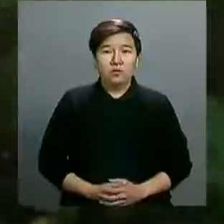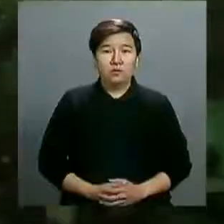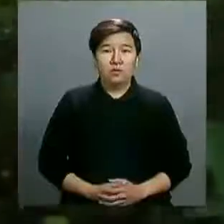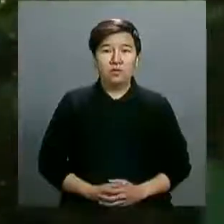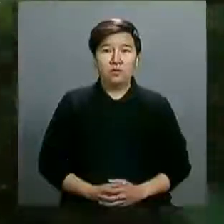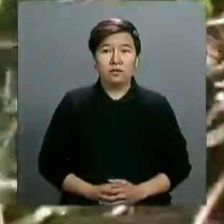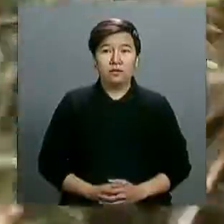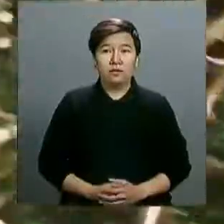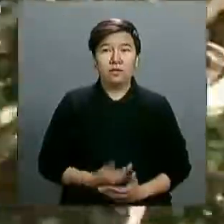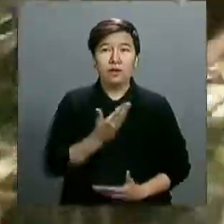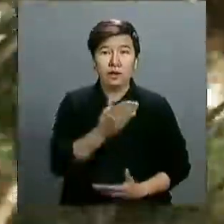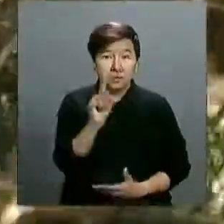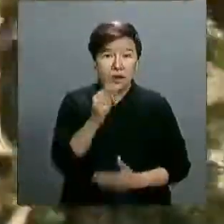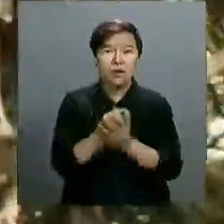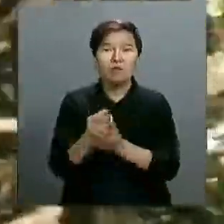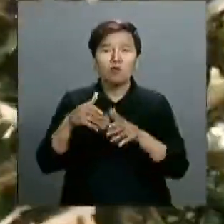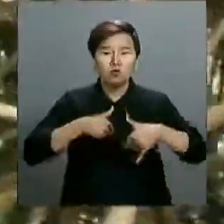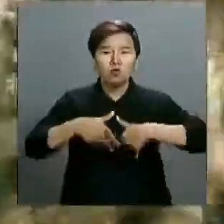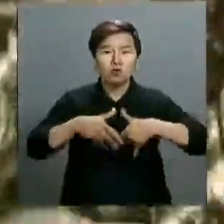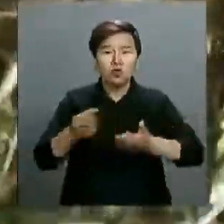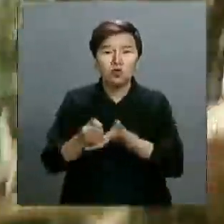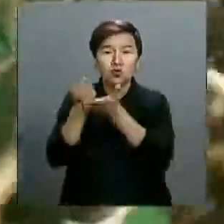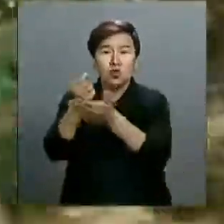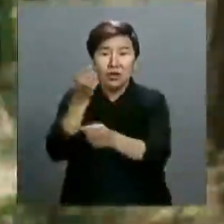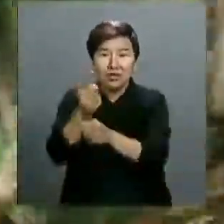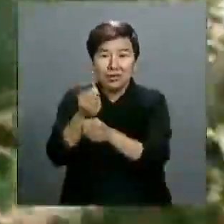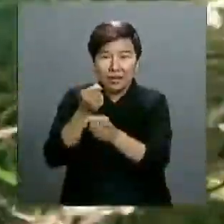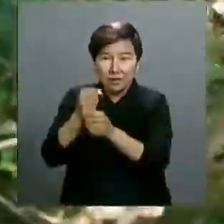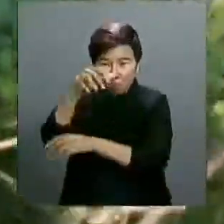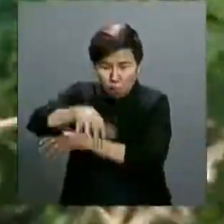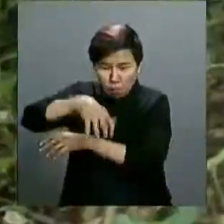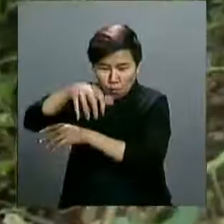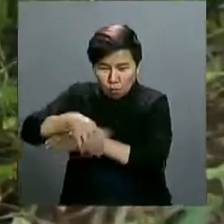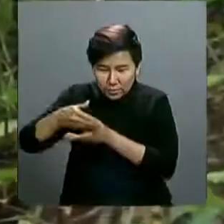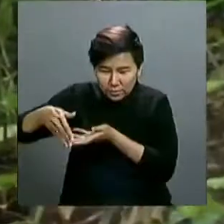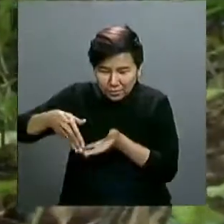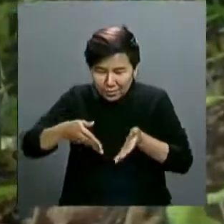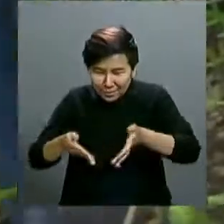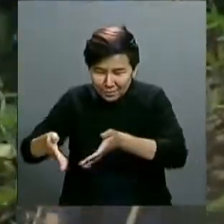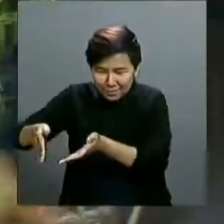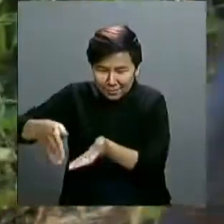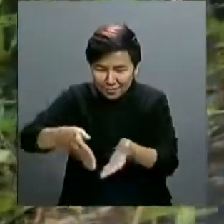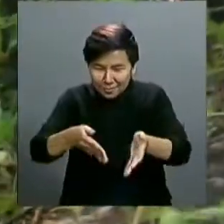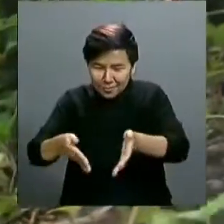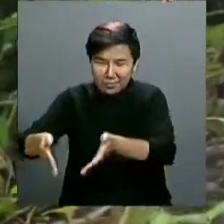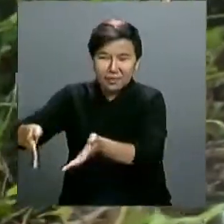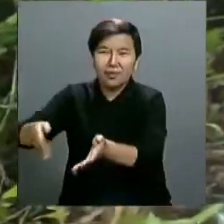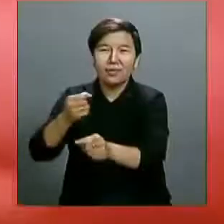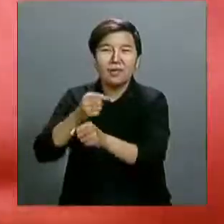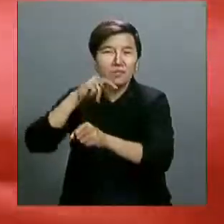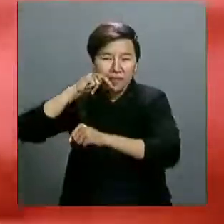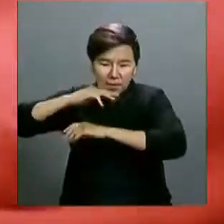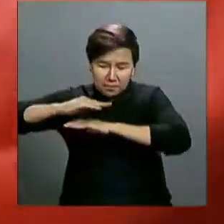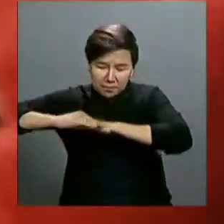ชนจึงมีการทำฝายชะลอน้ำเพื่อสร้างความชุ่มชื้นและช่วยกักเก็บน้ำไว้ในยามหน้าแล้งแต่ก็ต้องมีการซ่อมแซมในทุกๆปีนะ